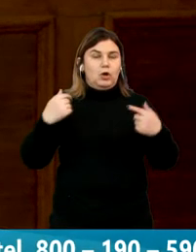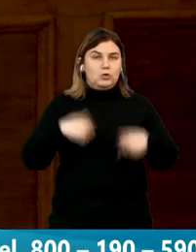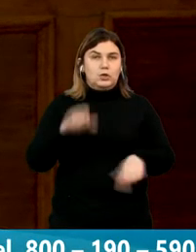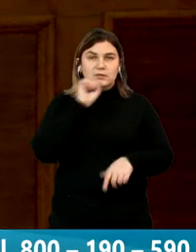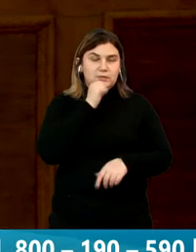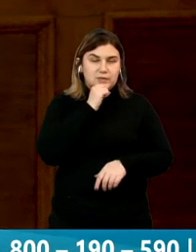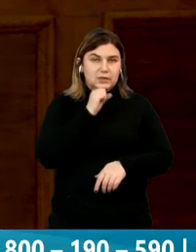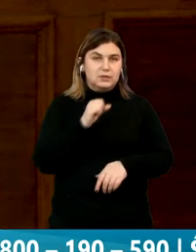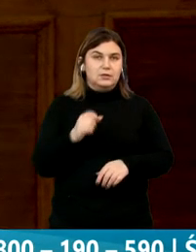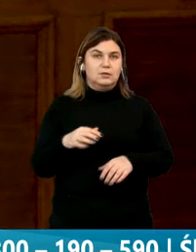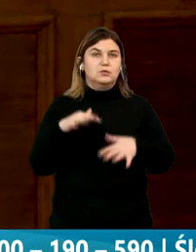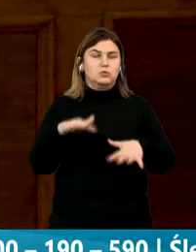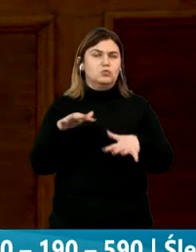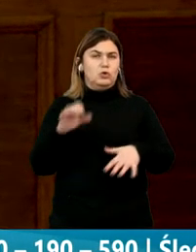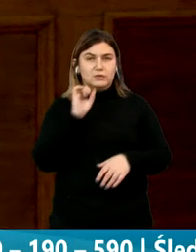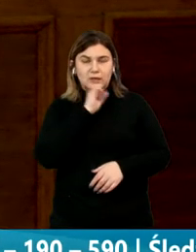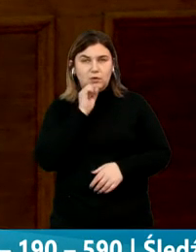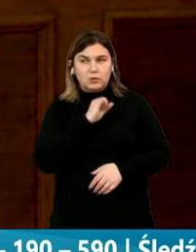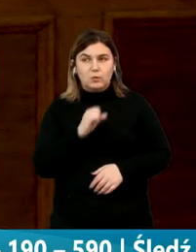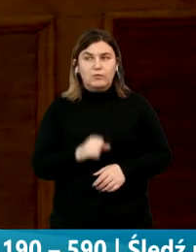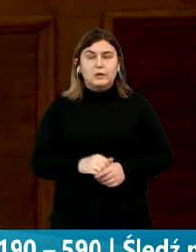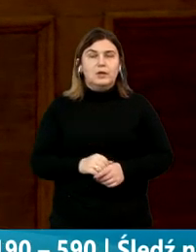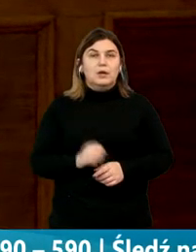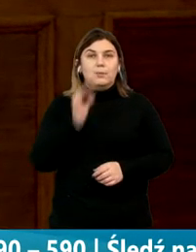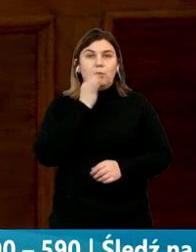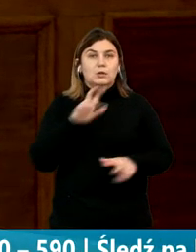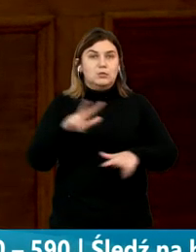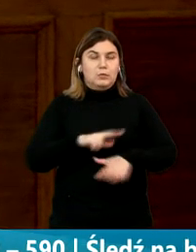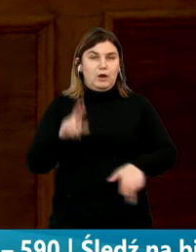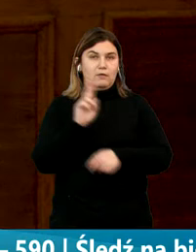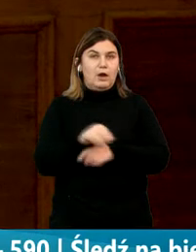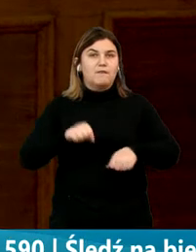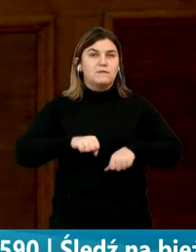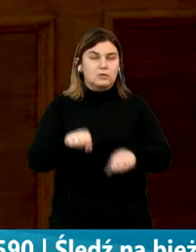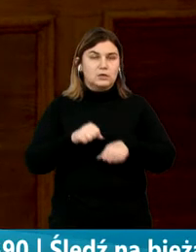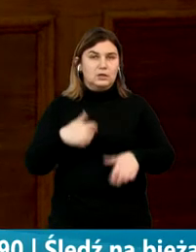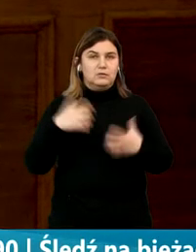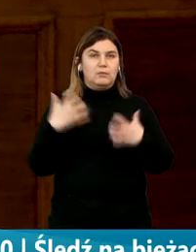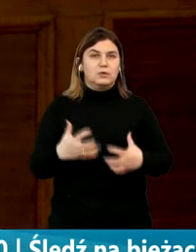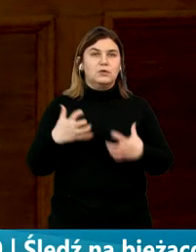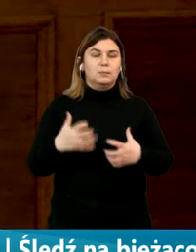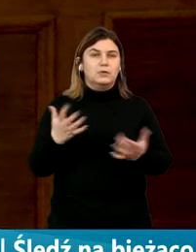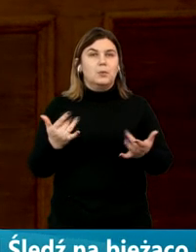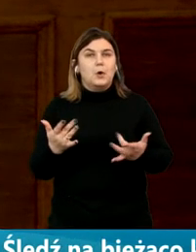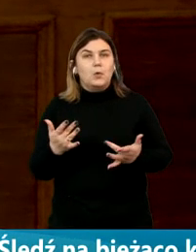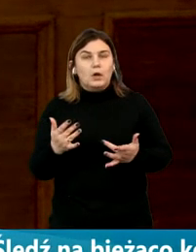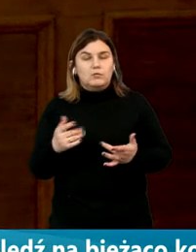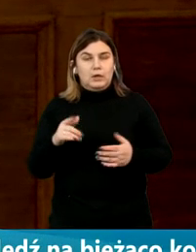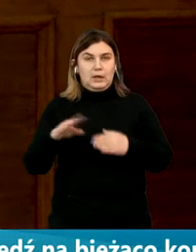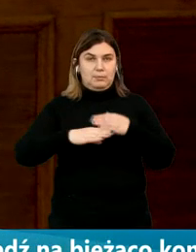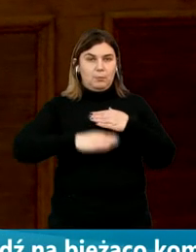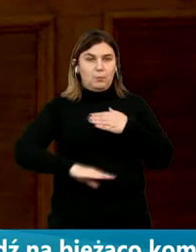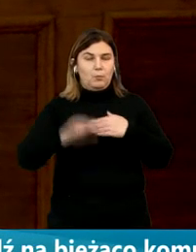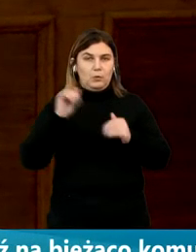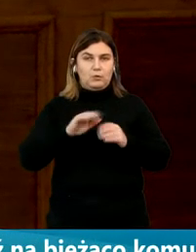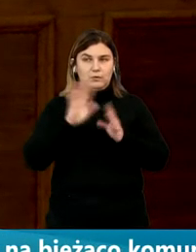sporo seniorów i też młode rodziny się tam wprowadzają z wózkami, więc chcemy, żeby to było łatwiejsze i żeby te tramwaje niskopodłogowe mogły docierać już